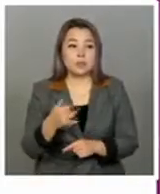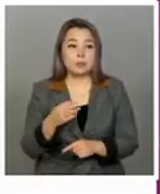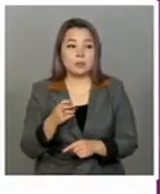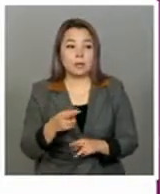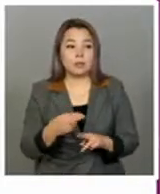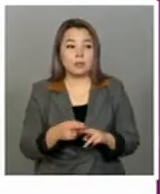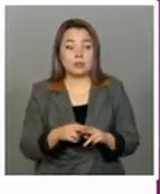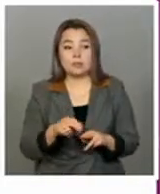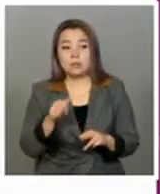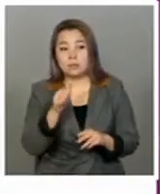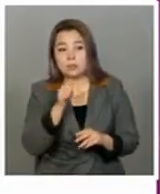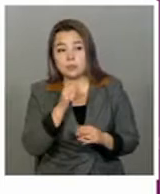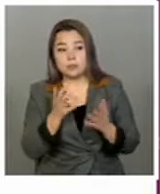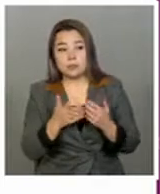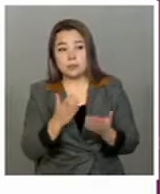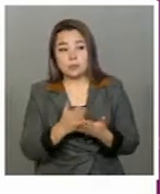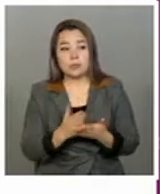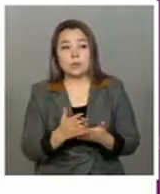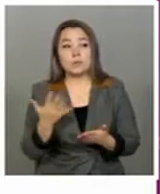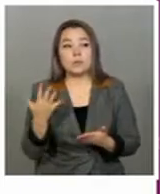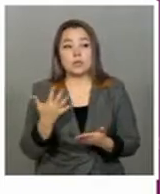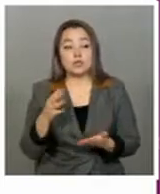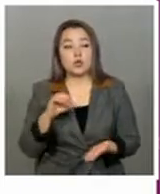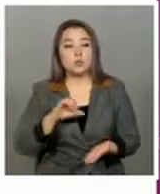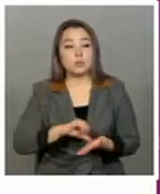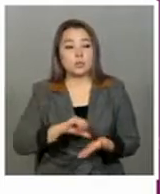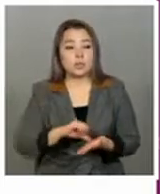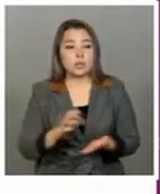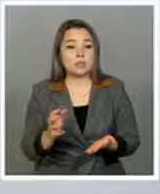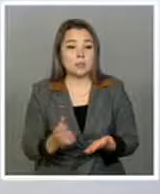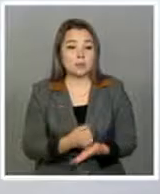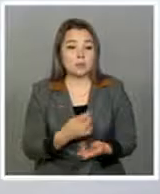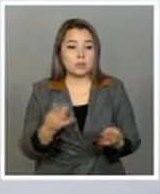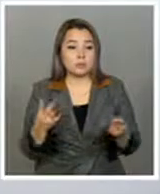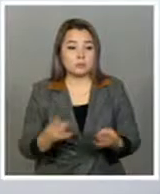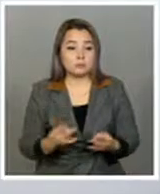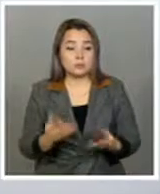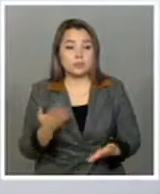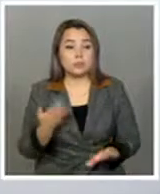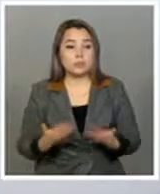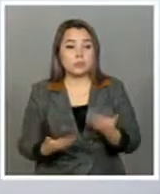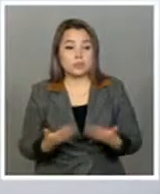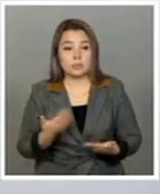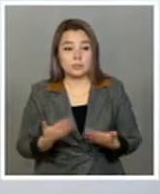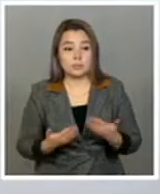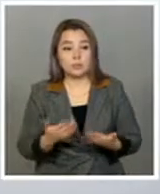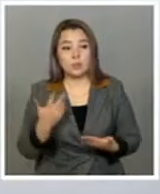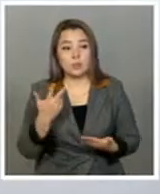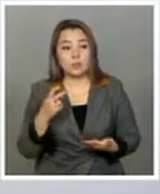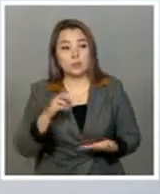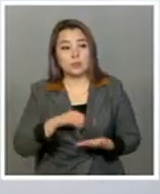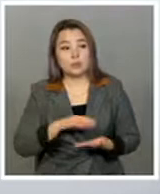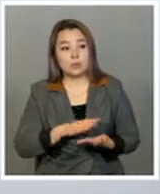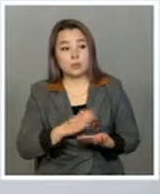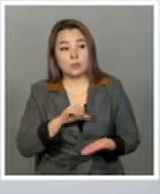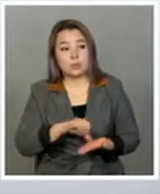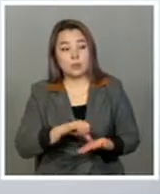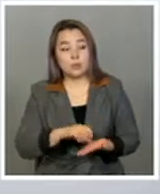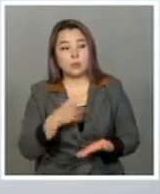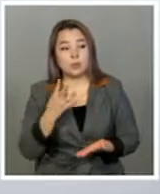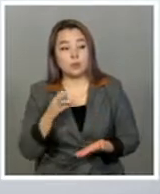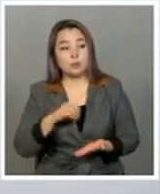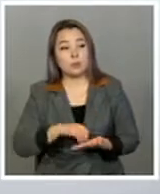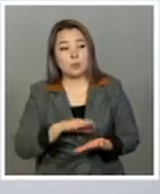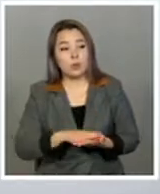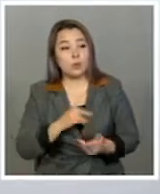Геометриялық прогрессияның 5-ші мүшесін табыңыз. Егер 3-ші мүше мен 4-ші мүшенің